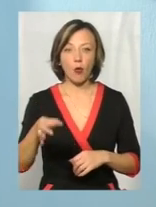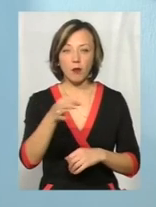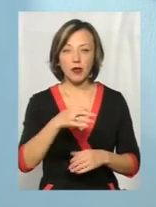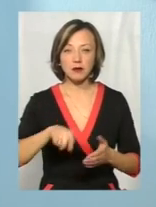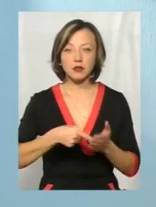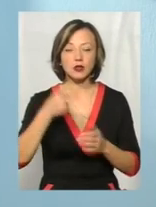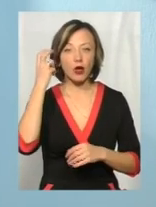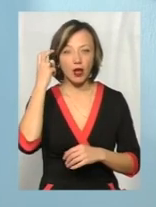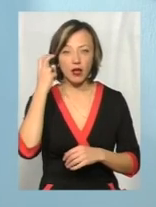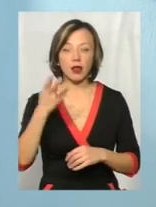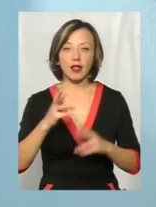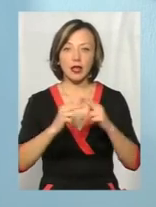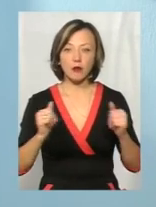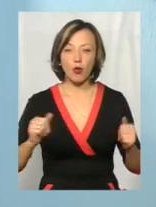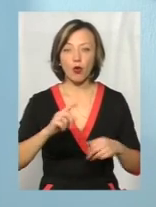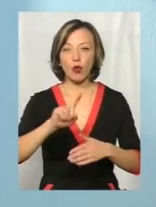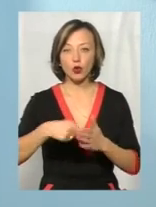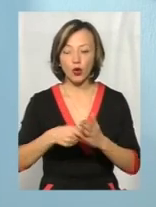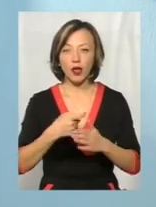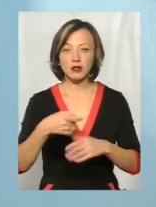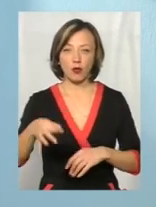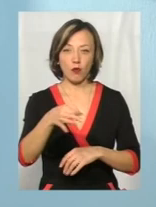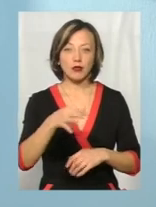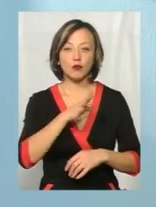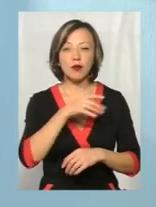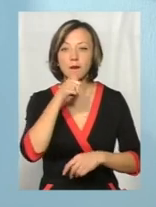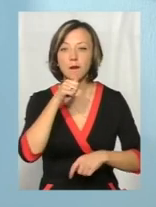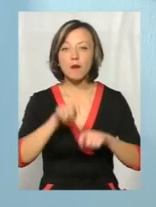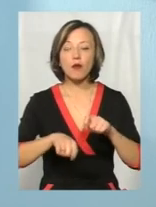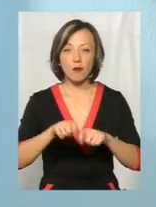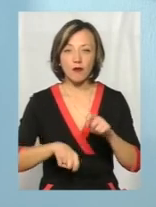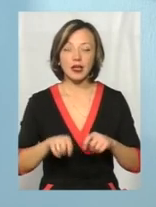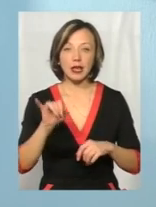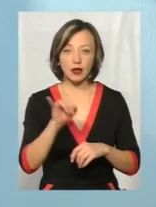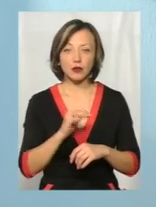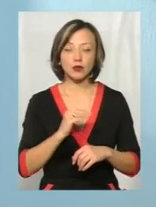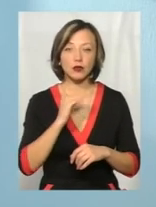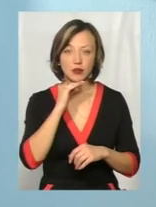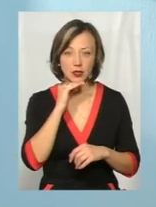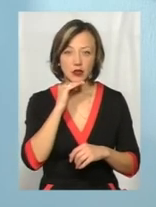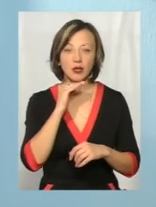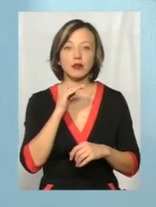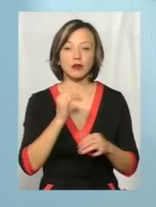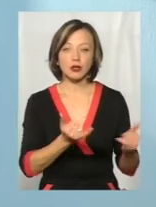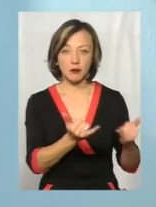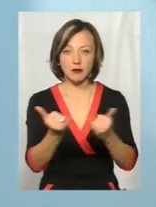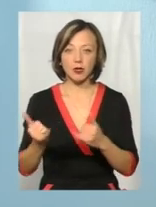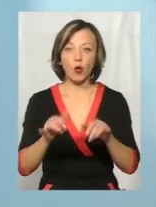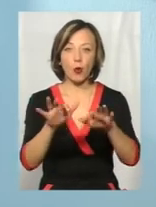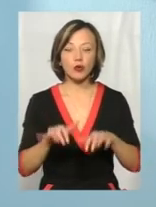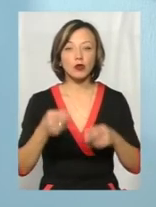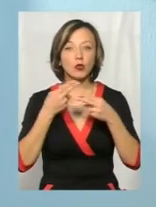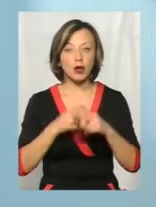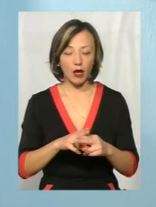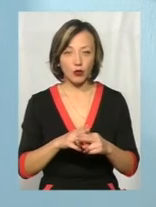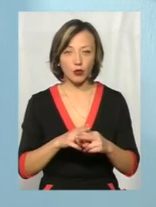область, місто Київ, Дніпро, Донецька область. Вони були в пілоті і вони в достатній мірі забезпечені комп'ютерною